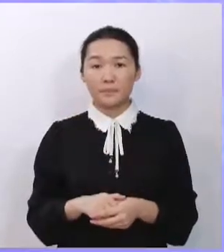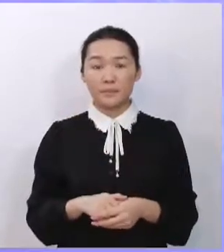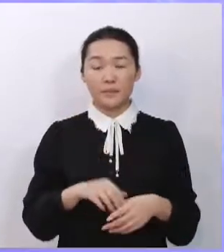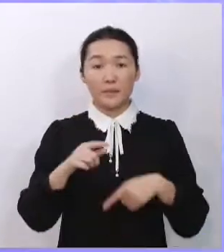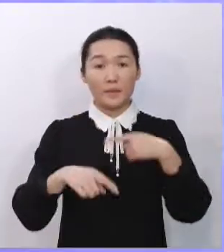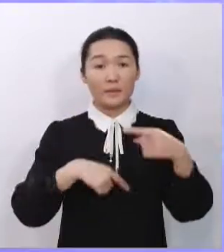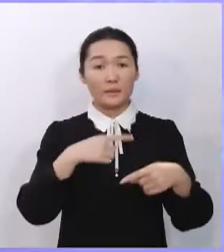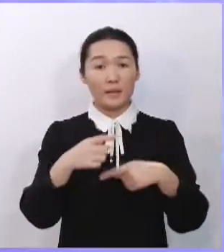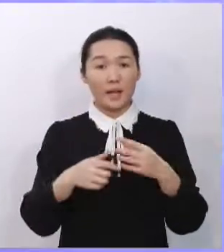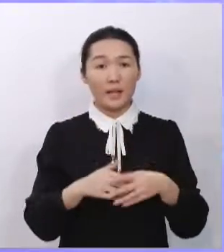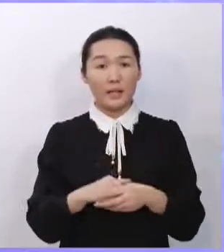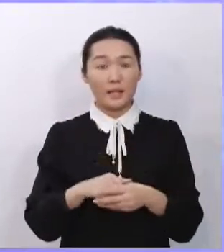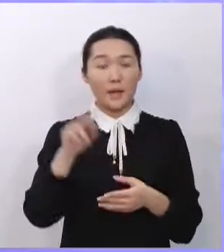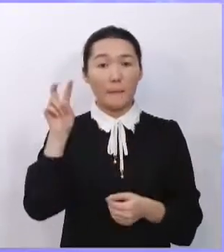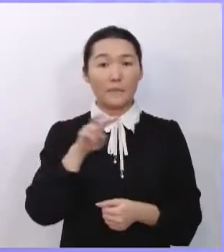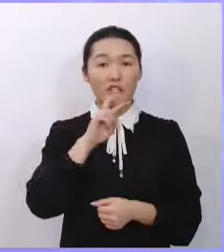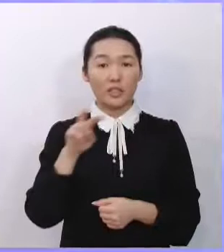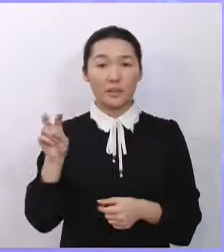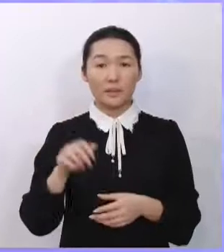Андан ары Бишкек.